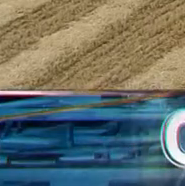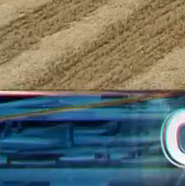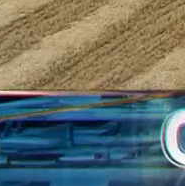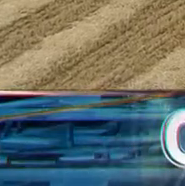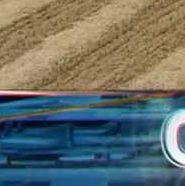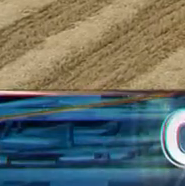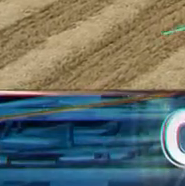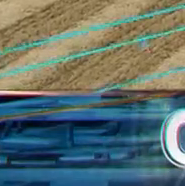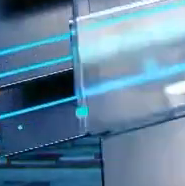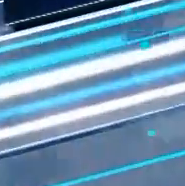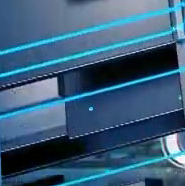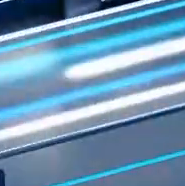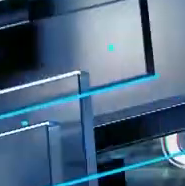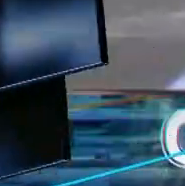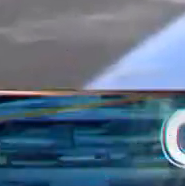полей.